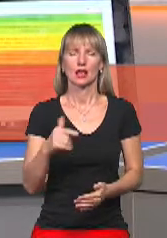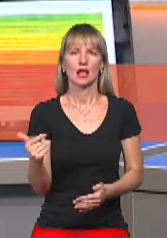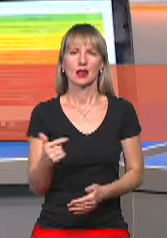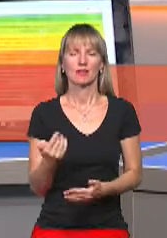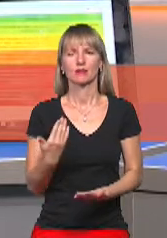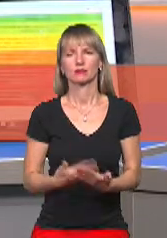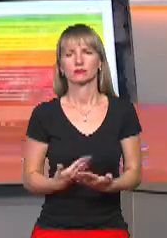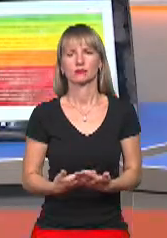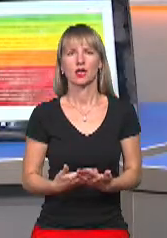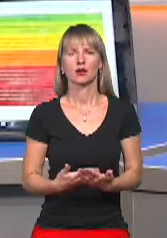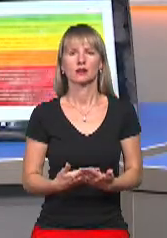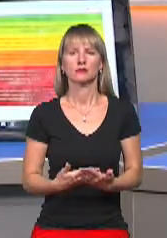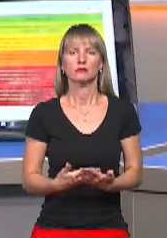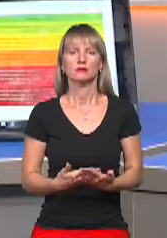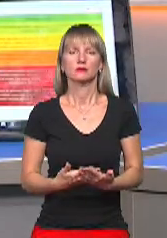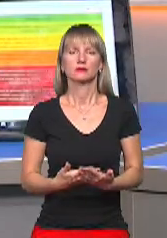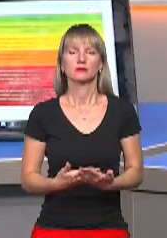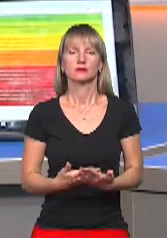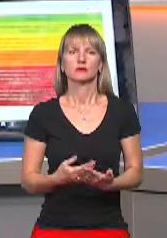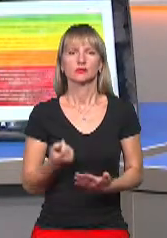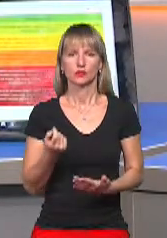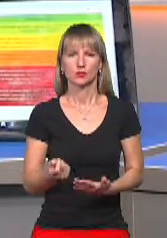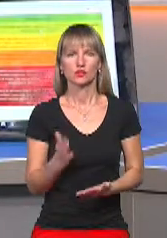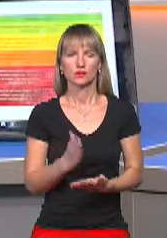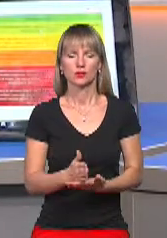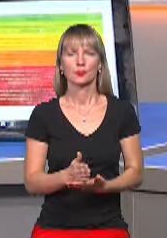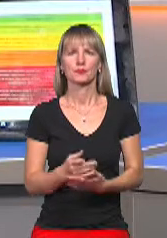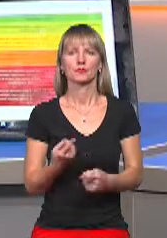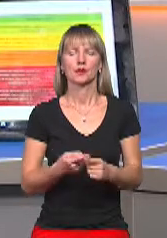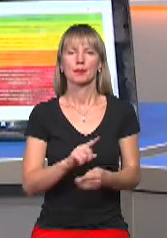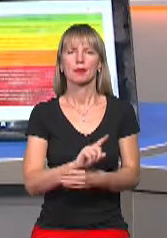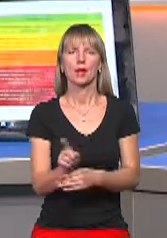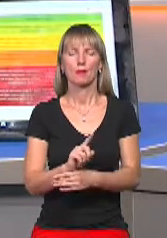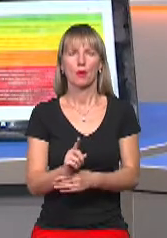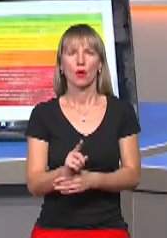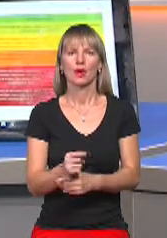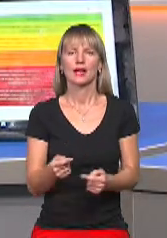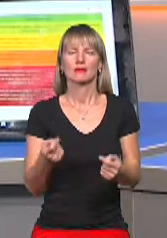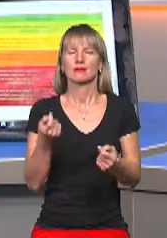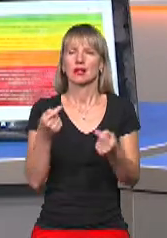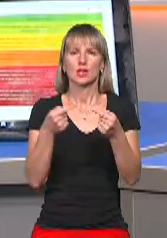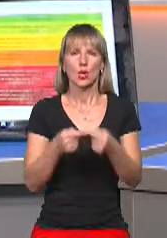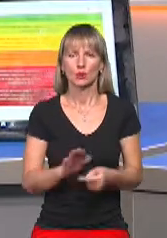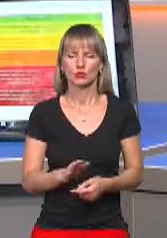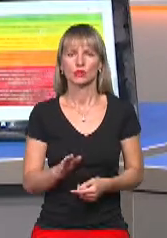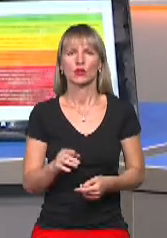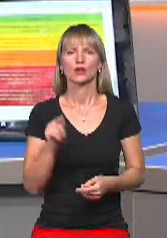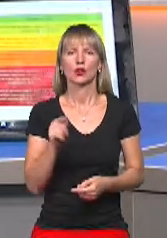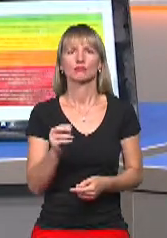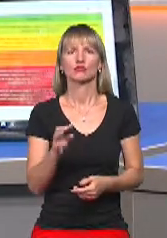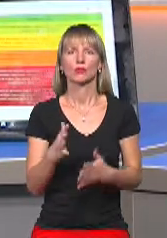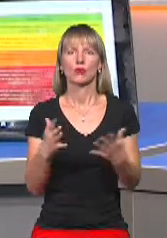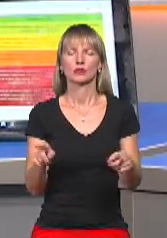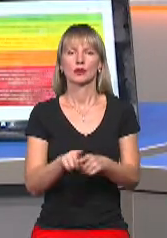может. Ну, поэтому понятно, что данные не 100% достоверные. Но там, чем больше